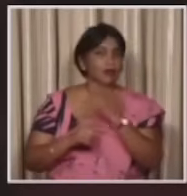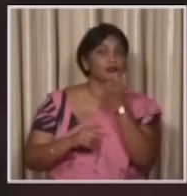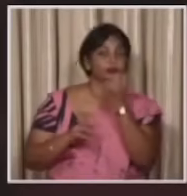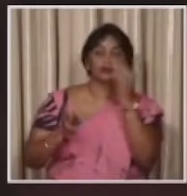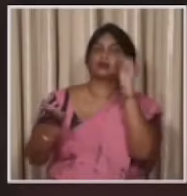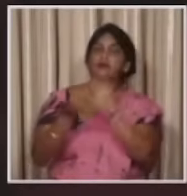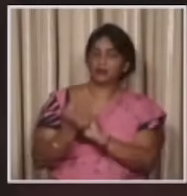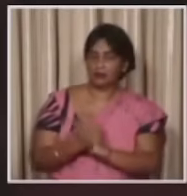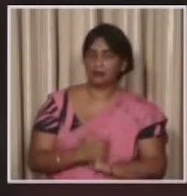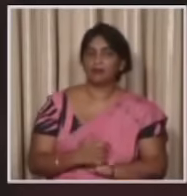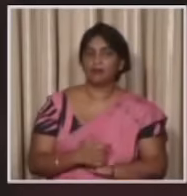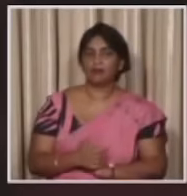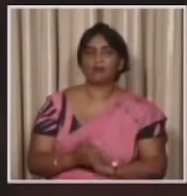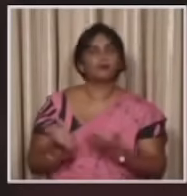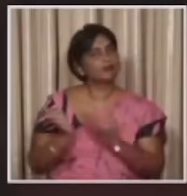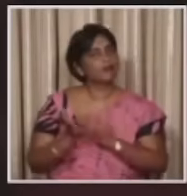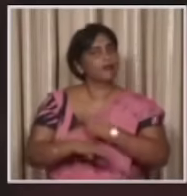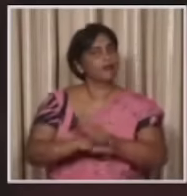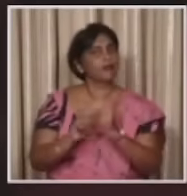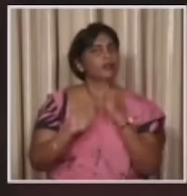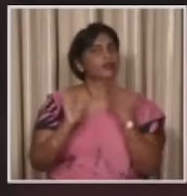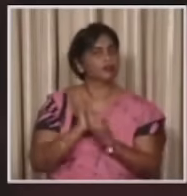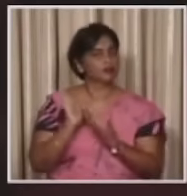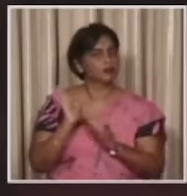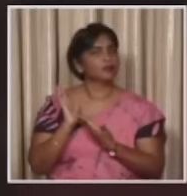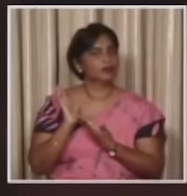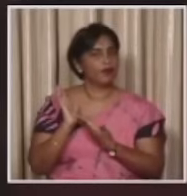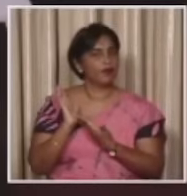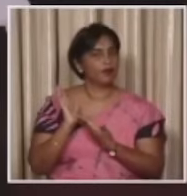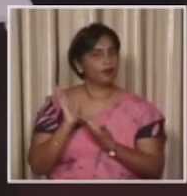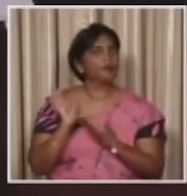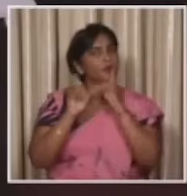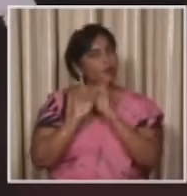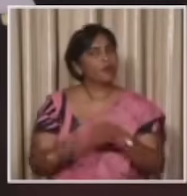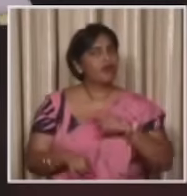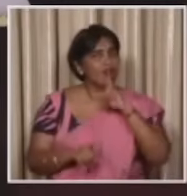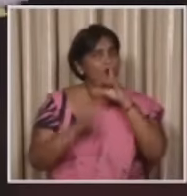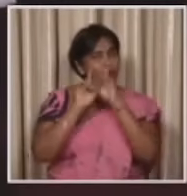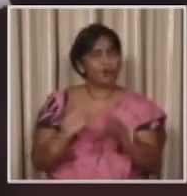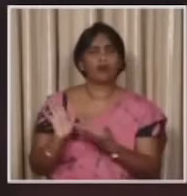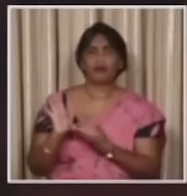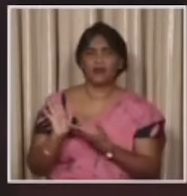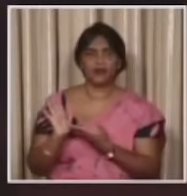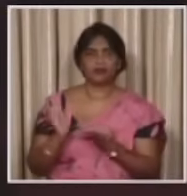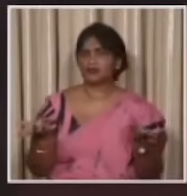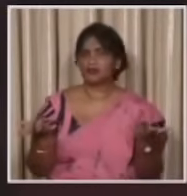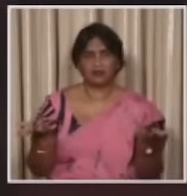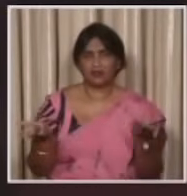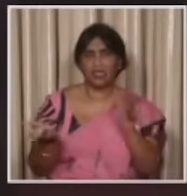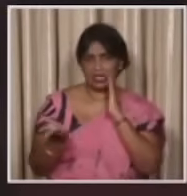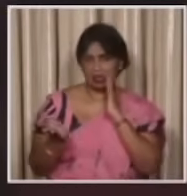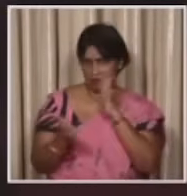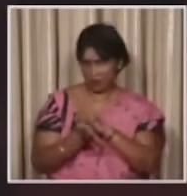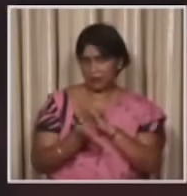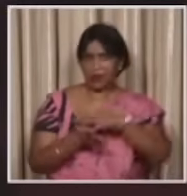cost කියලා එකක් දාලා තියනවා කියලා. දැන් මේ මාලිමාවේ ප්‍රතිපත්තිය තියෙන්නේ least economic cost කියලානේ. මොකක්ද එතකොට මේකේ තේරුම? මම දන්නා ඉංග්‍රීසියෙන් ගහපු